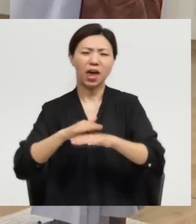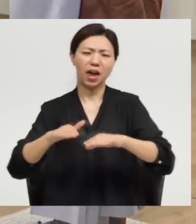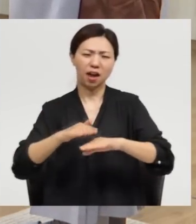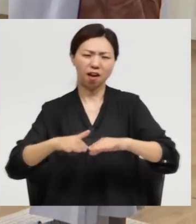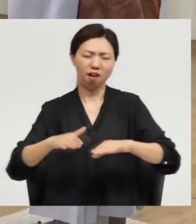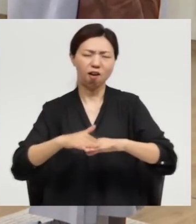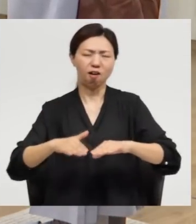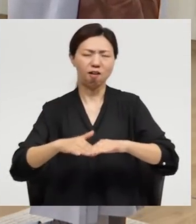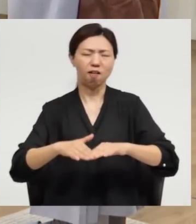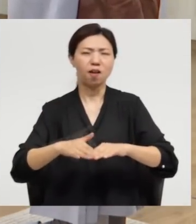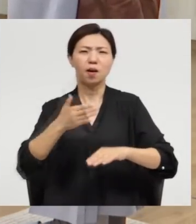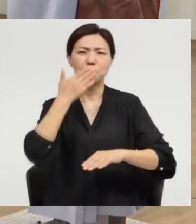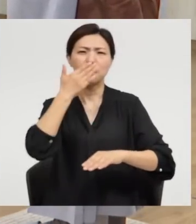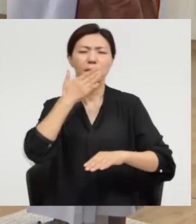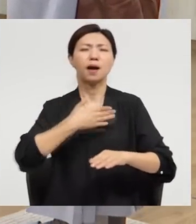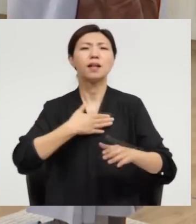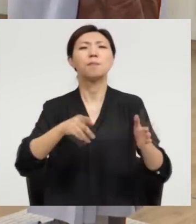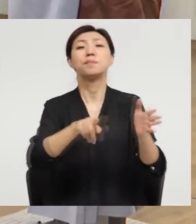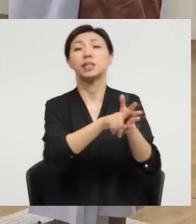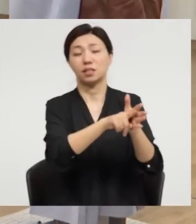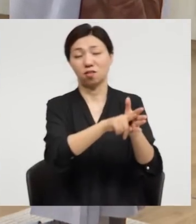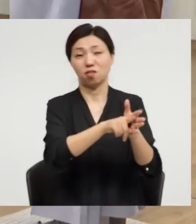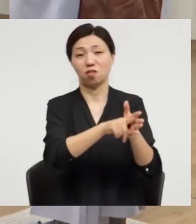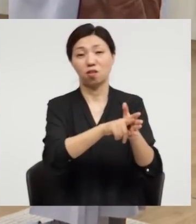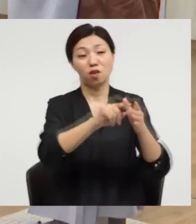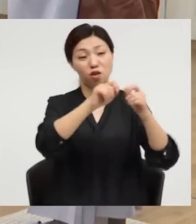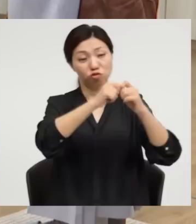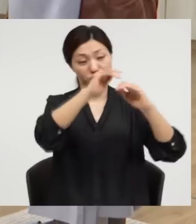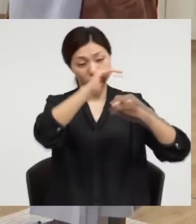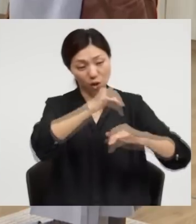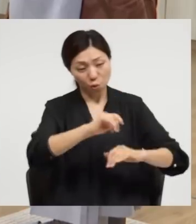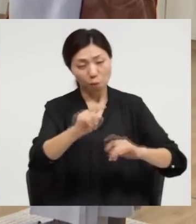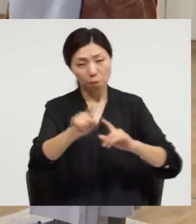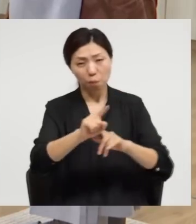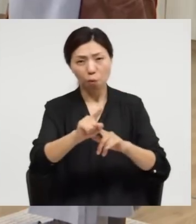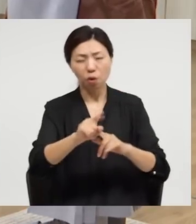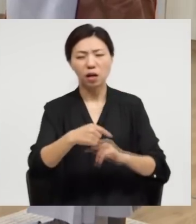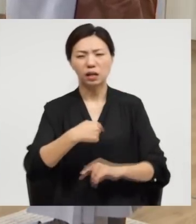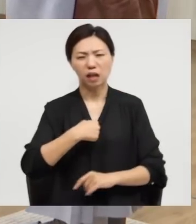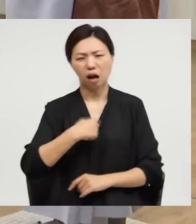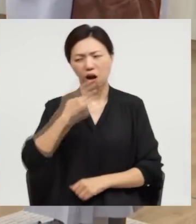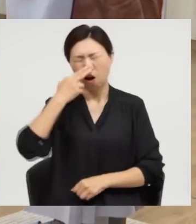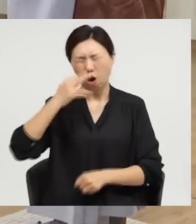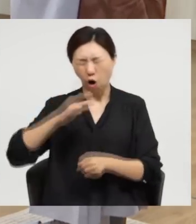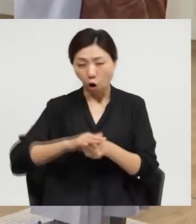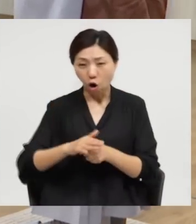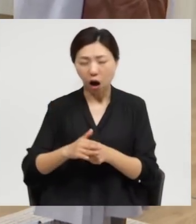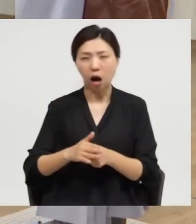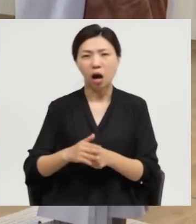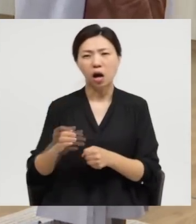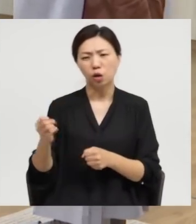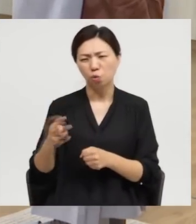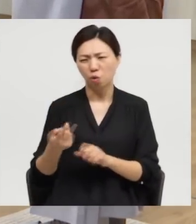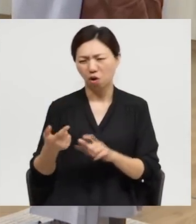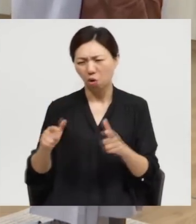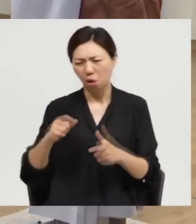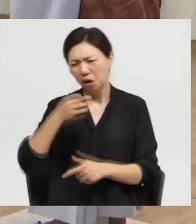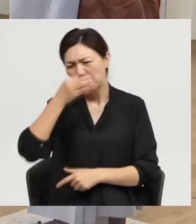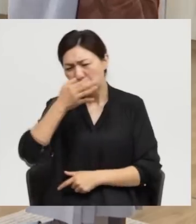있습니다. 좀 구체적으로 말씀드리면 저에게 그간 어려운 일, 억울한 일이 오랫동안